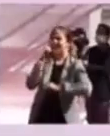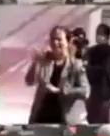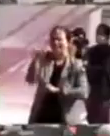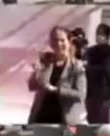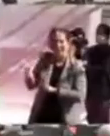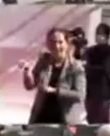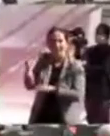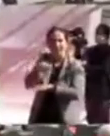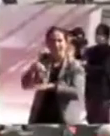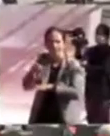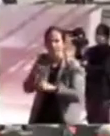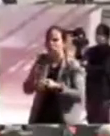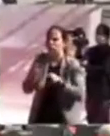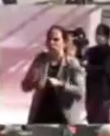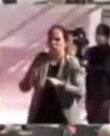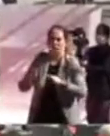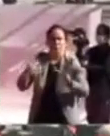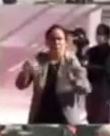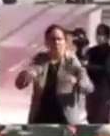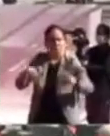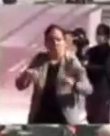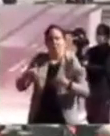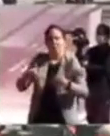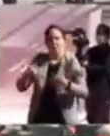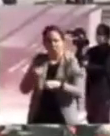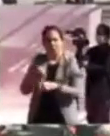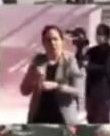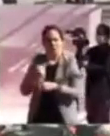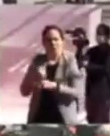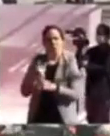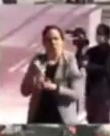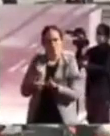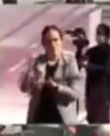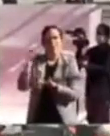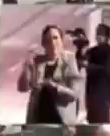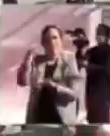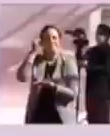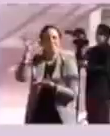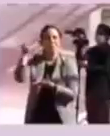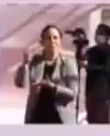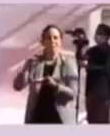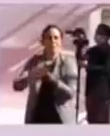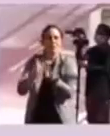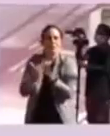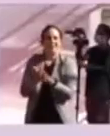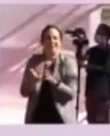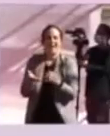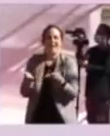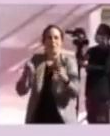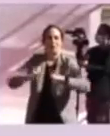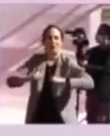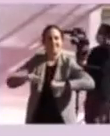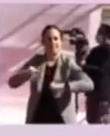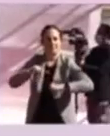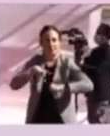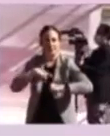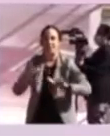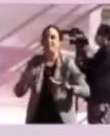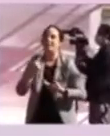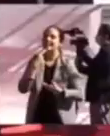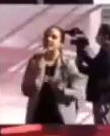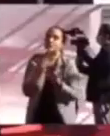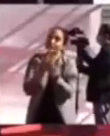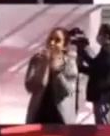però lo dico con franchezza ecco siccome dobbiamo rinnovare i contratti in